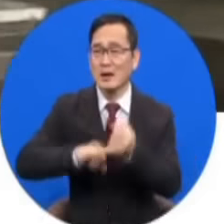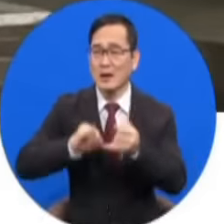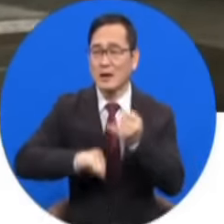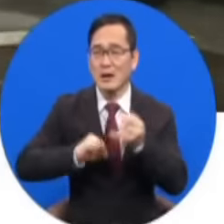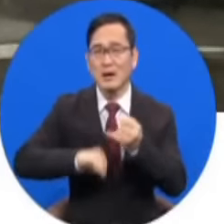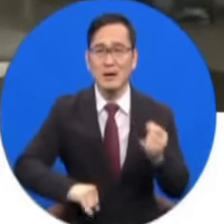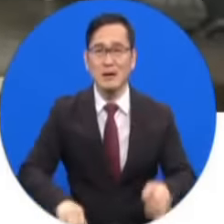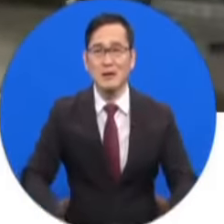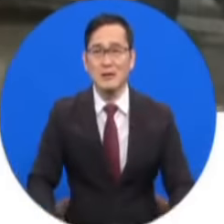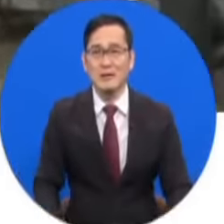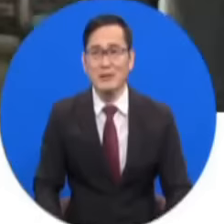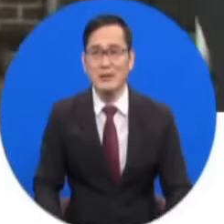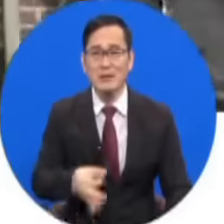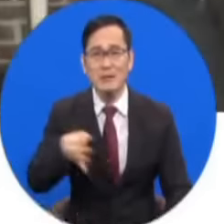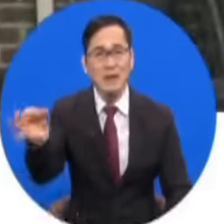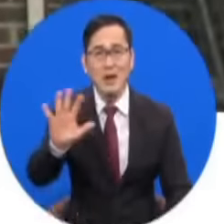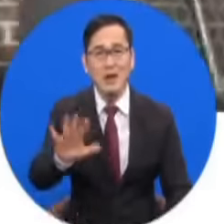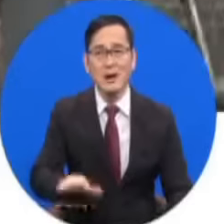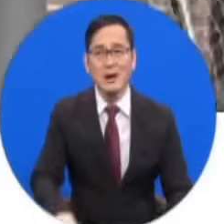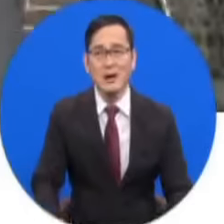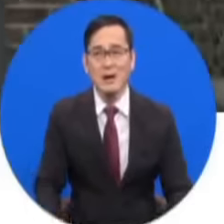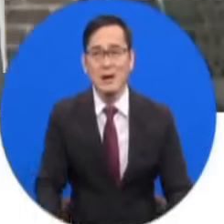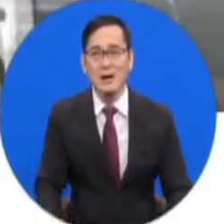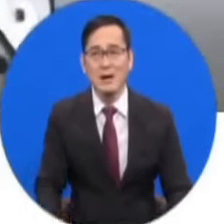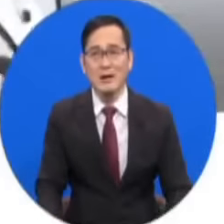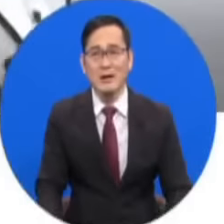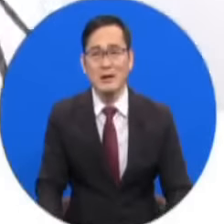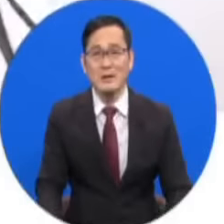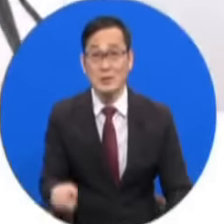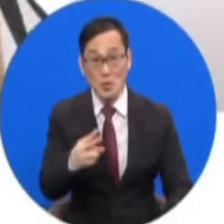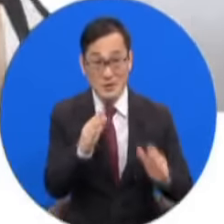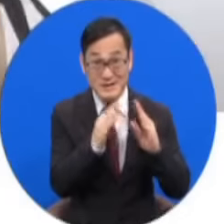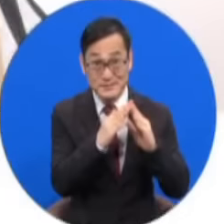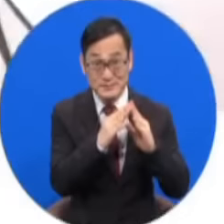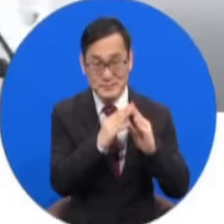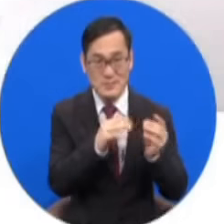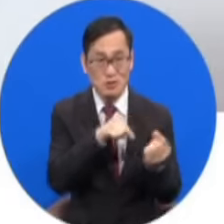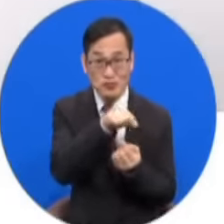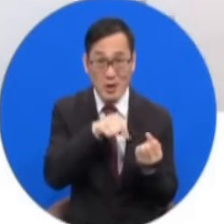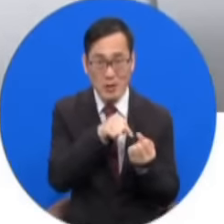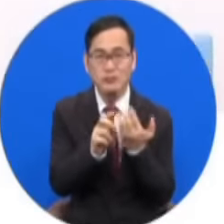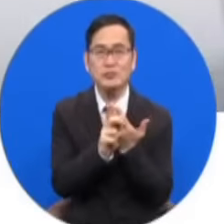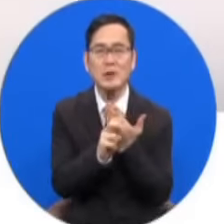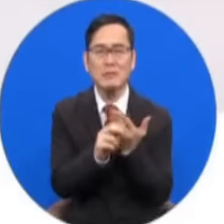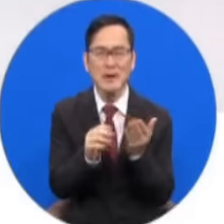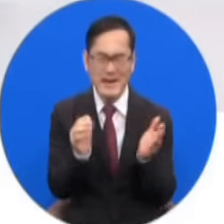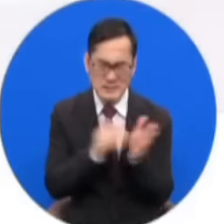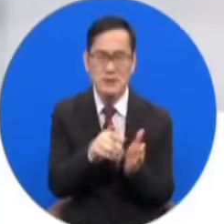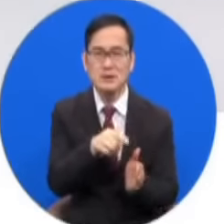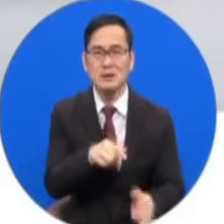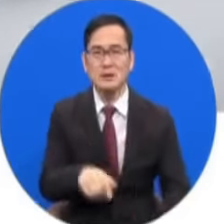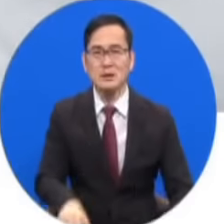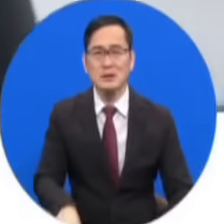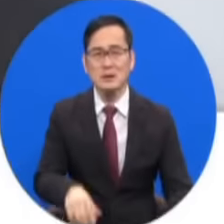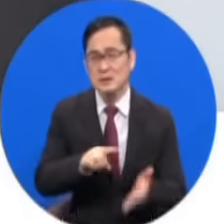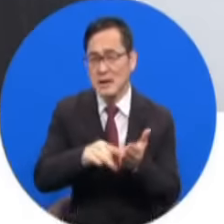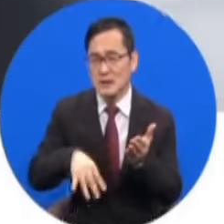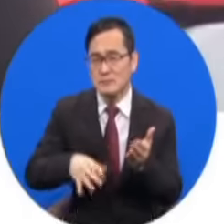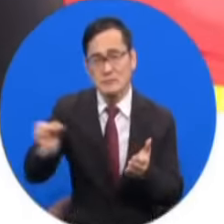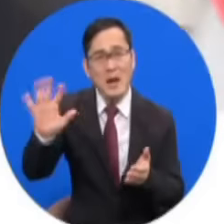사람 우리나라에 몇 명이나 있겠습니까 거기에다가 이제는 집까지 이렇게 불법적으로 영업해 가지고 세금까지 체납을 갖다가